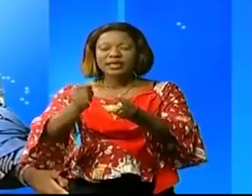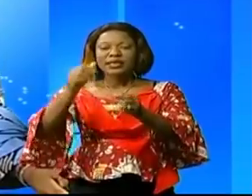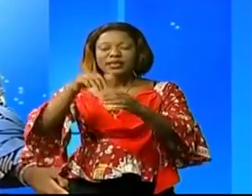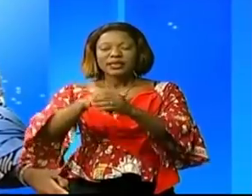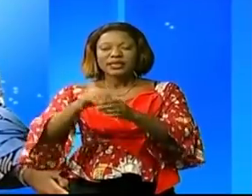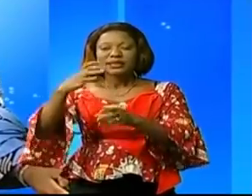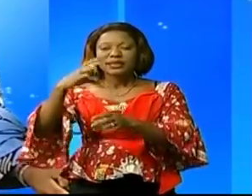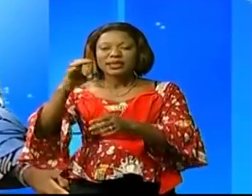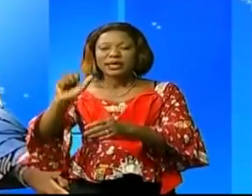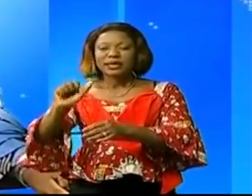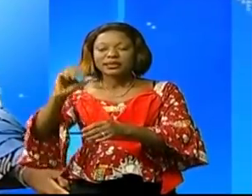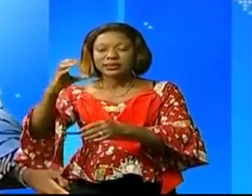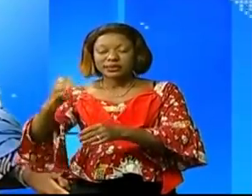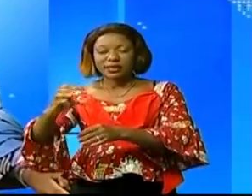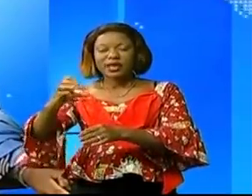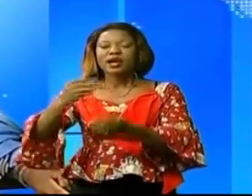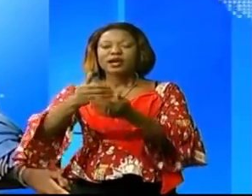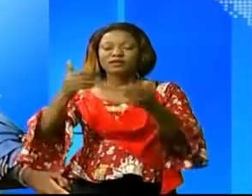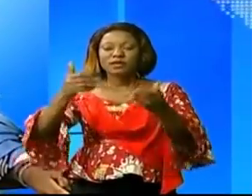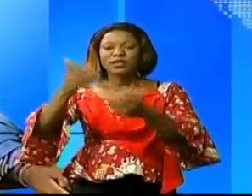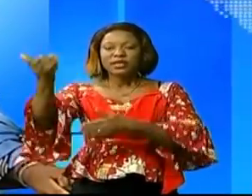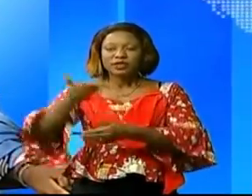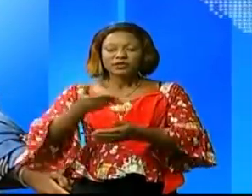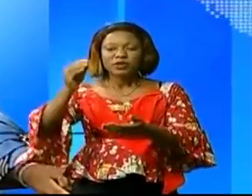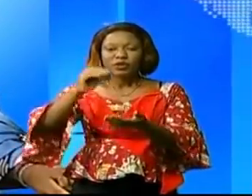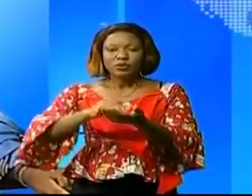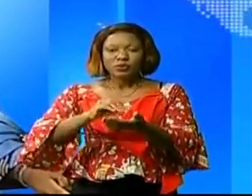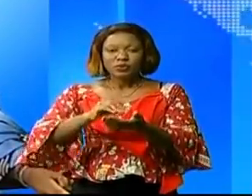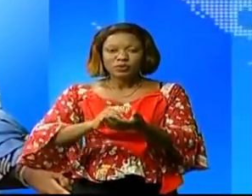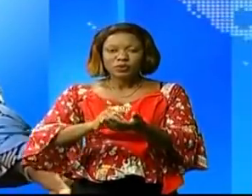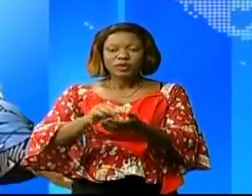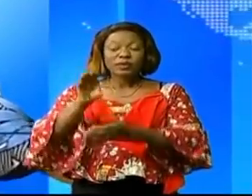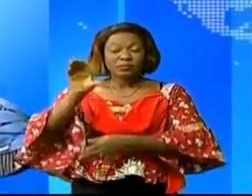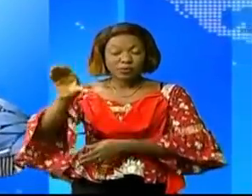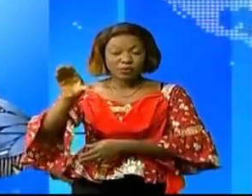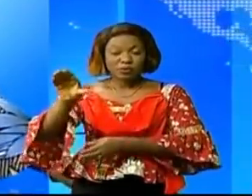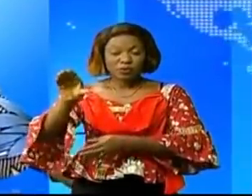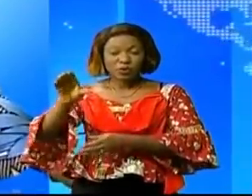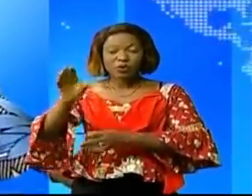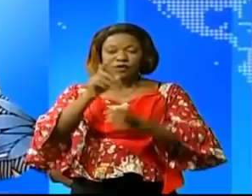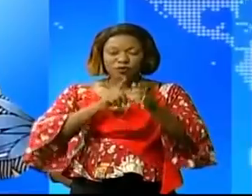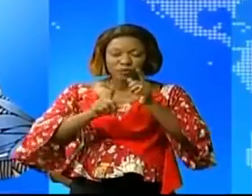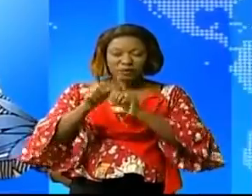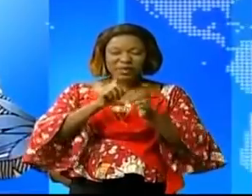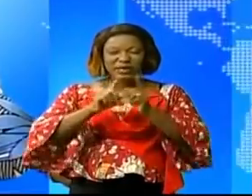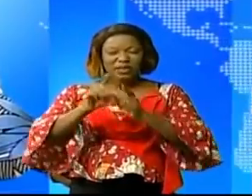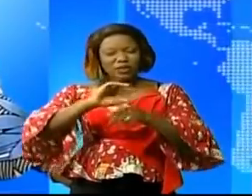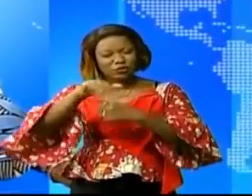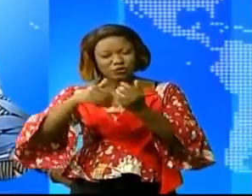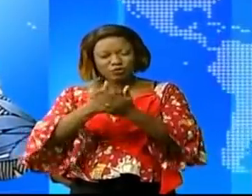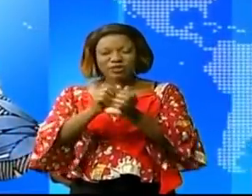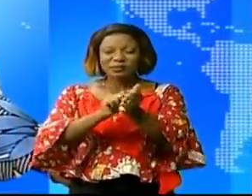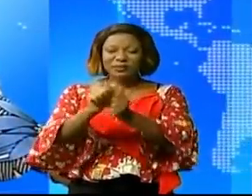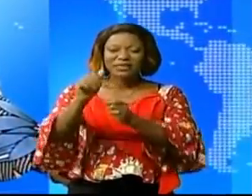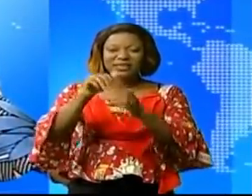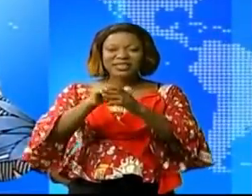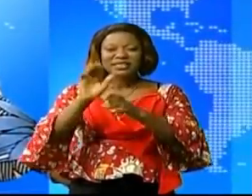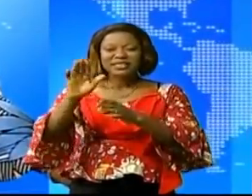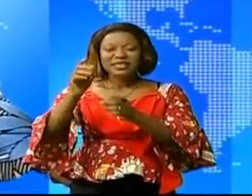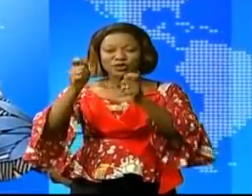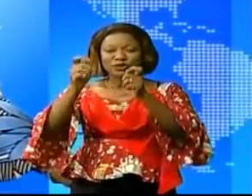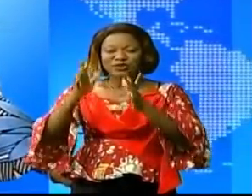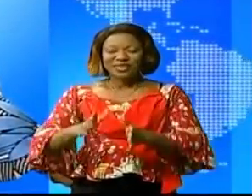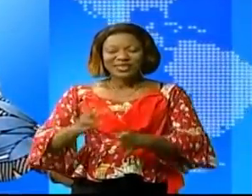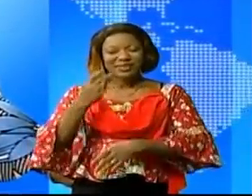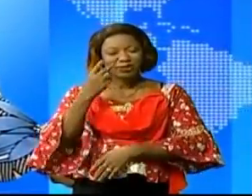CEAC avant de recevoir la délégation d'Exim Bank. Le détail de ce qui se sont dit dans son reportage de la